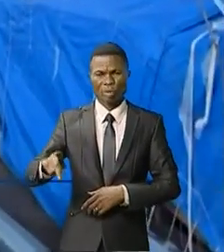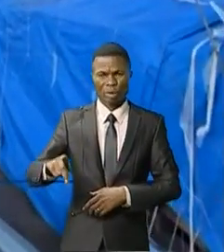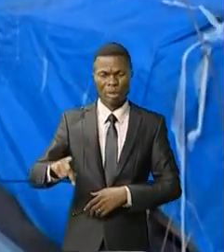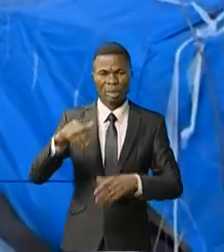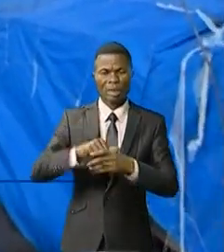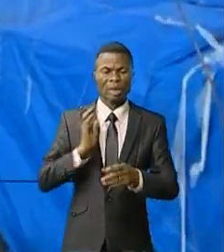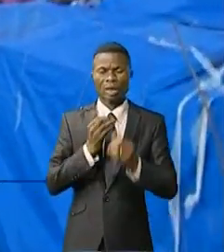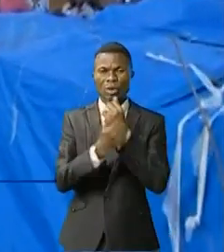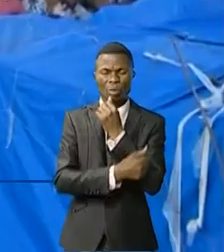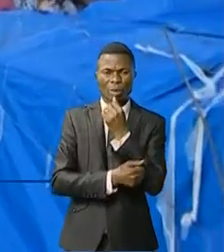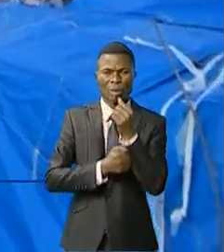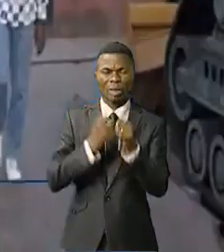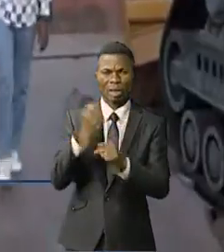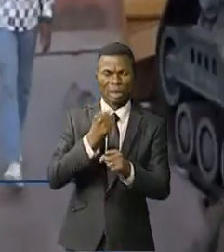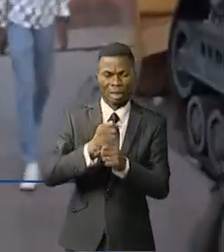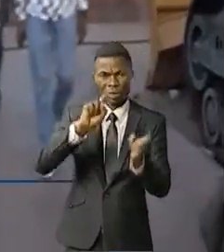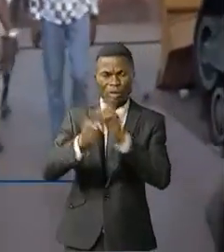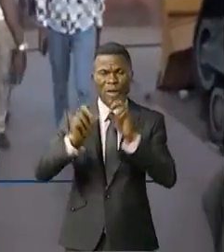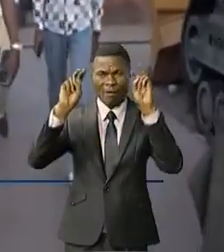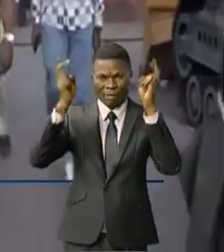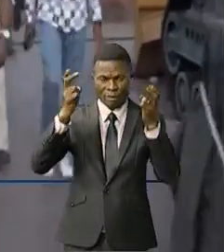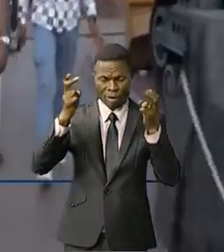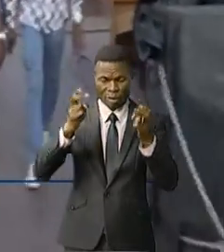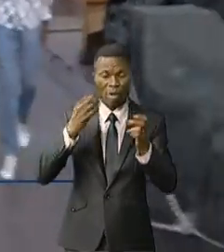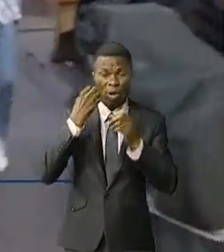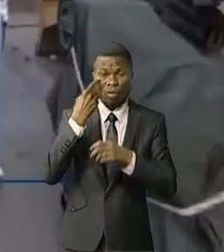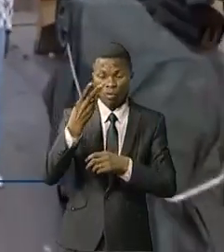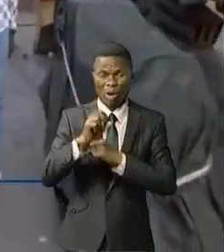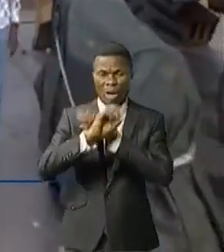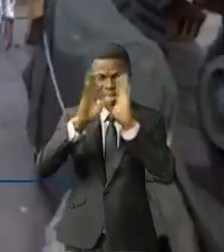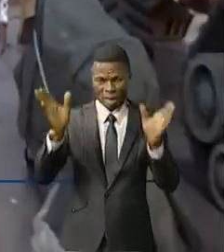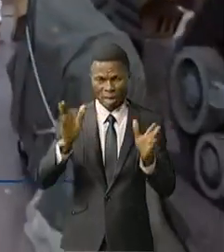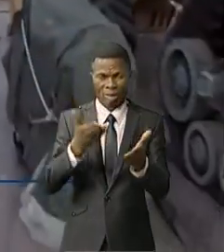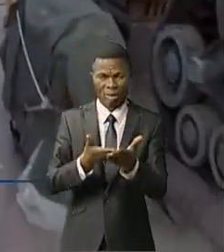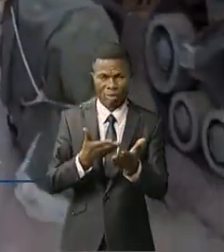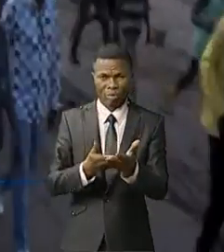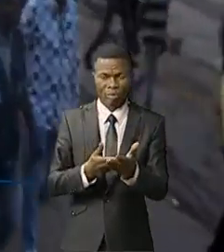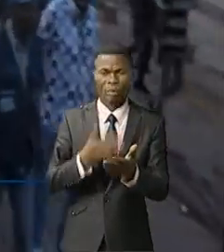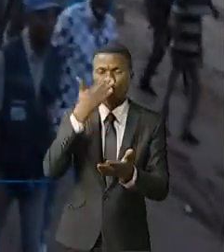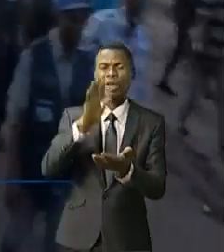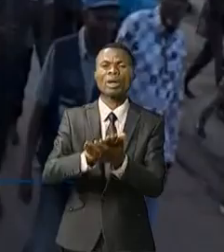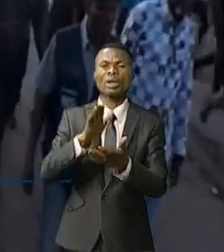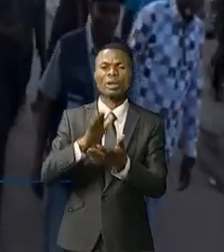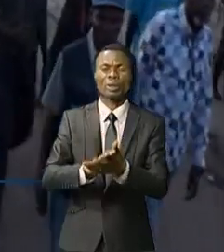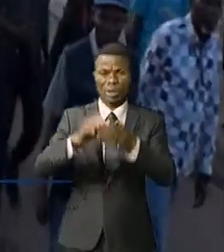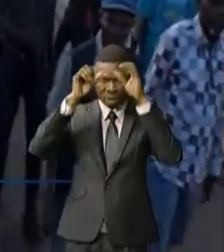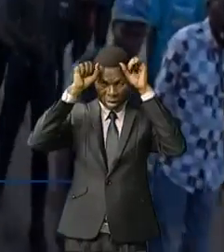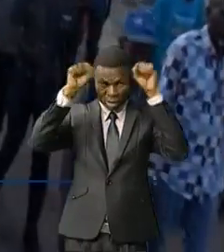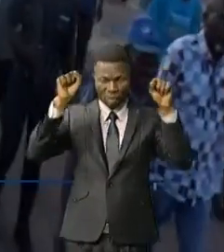pays où le travail de la modernisation est visible. Pancrace Bongonkoy a rendu hommage au chef de